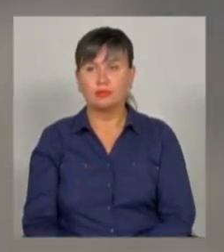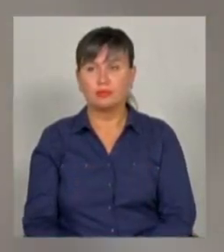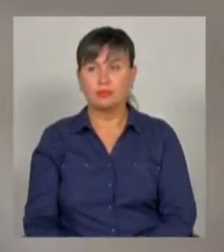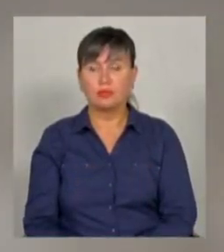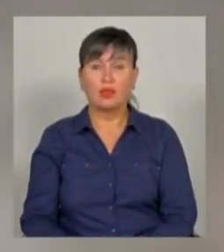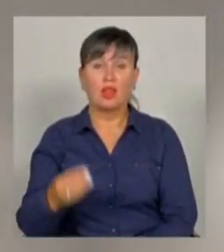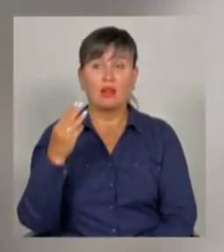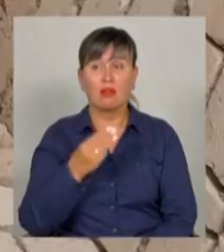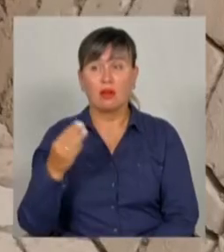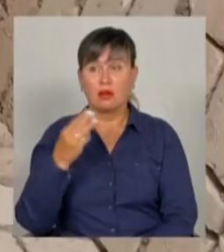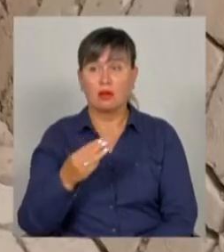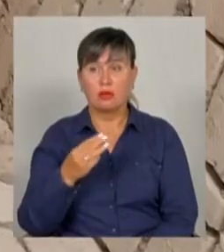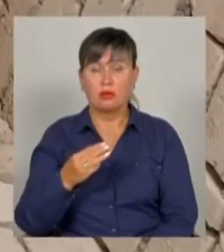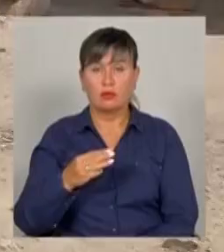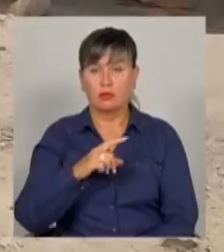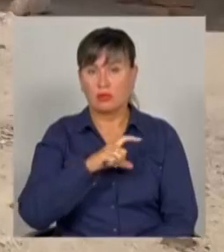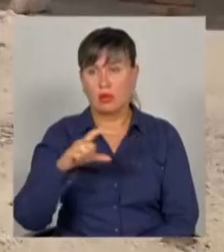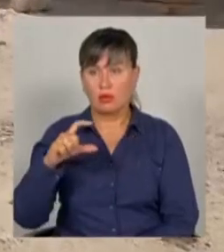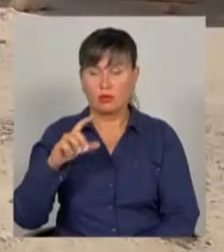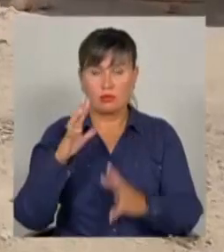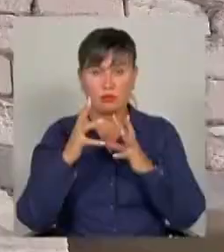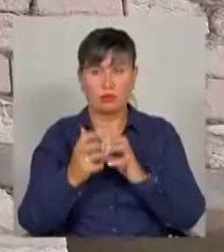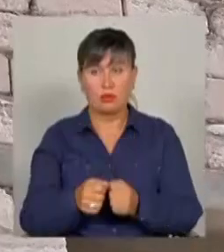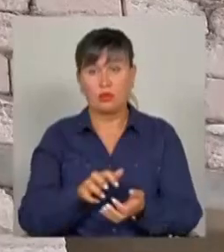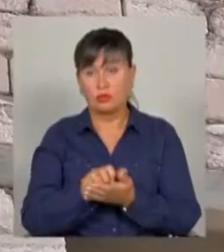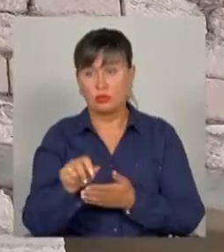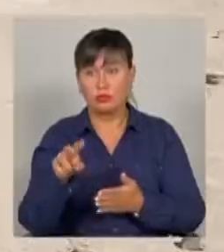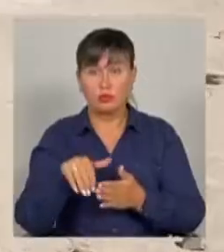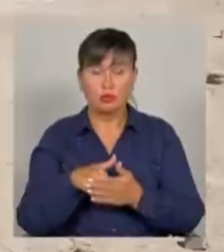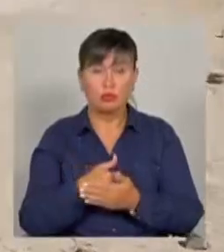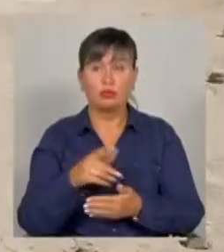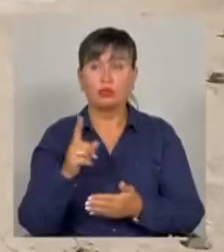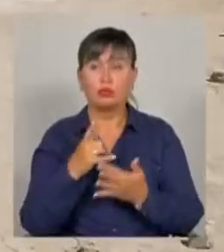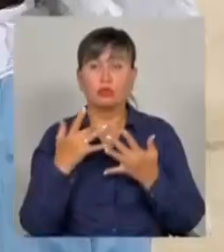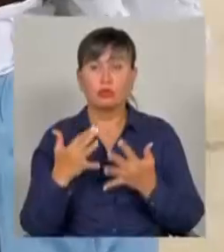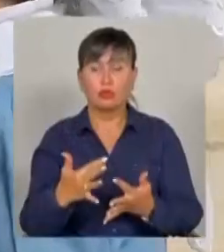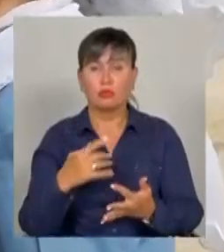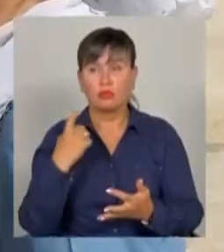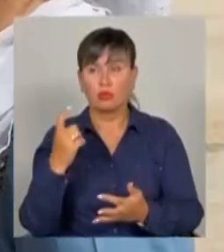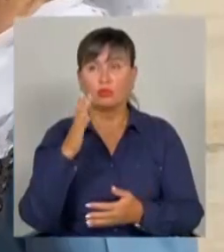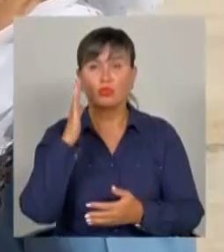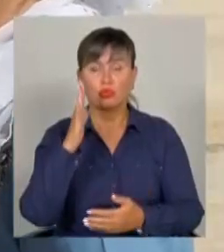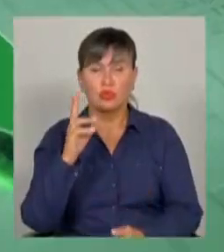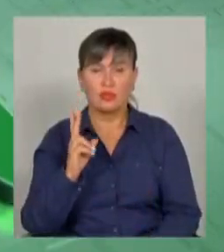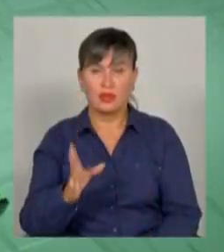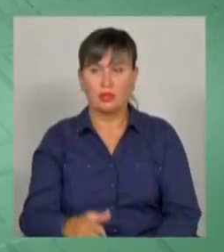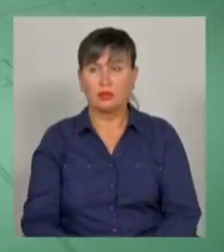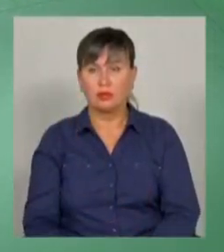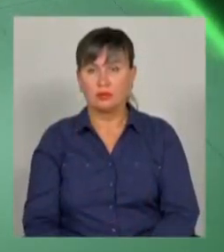В Актау обрушился целый этаж строящегося дома. Снесут ли новое здание и что требуют владельцы будущих квартир?